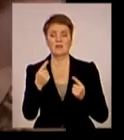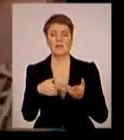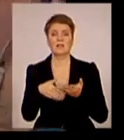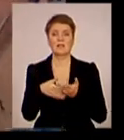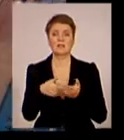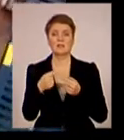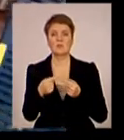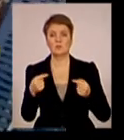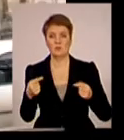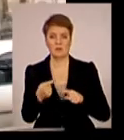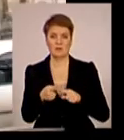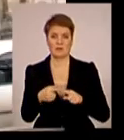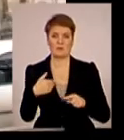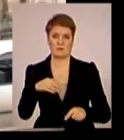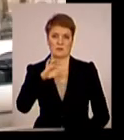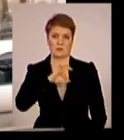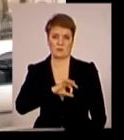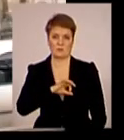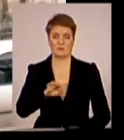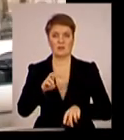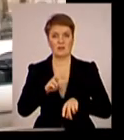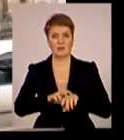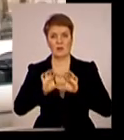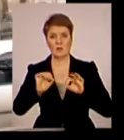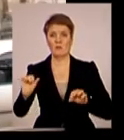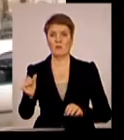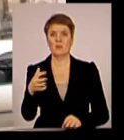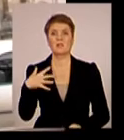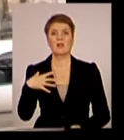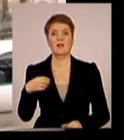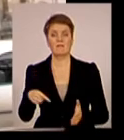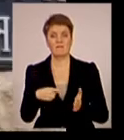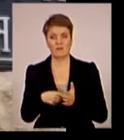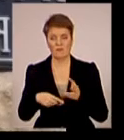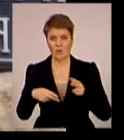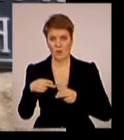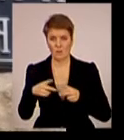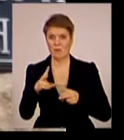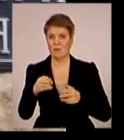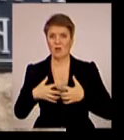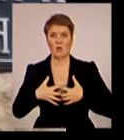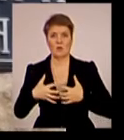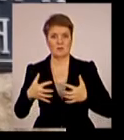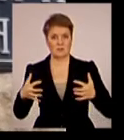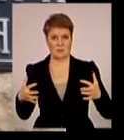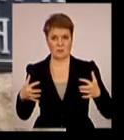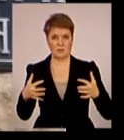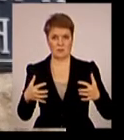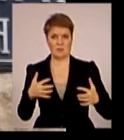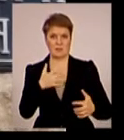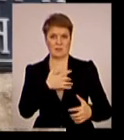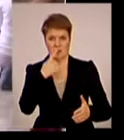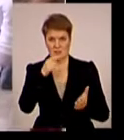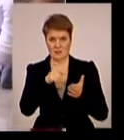ми застосовуємо. Лікар розповідає, вперше у Львові оперували серце, не розтинаючи грудної клітки. До органа дісталися